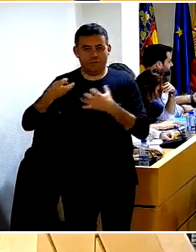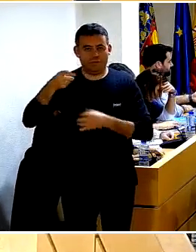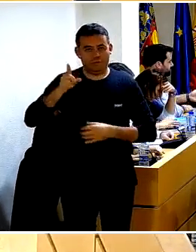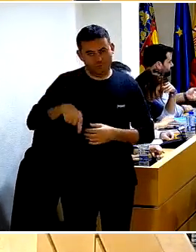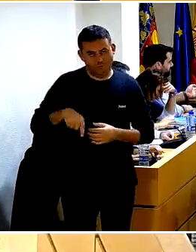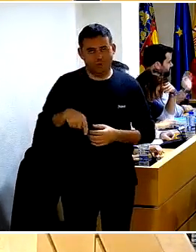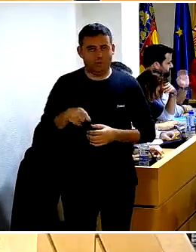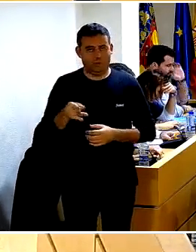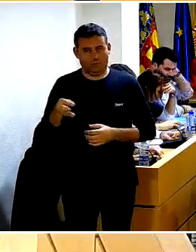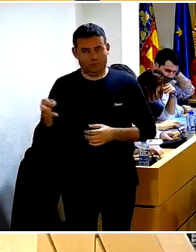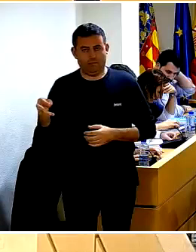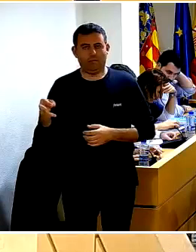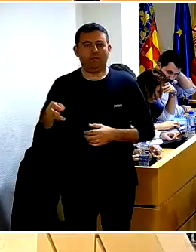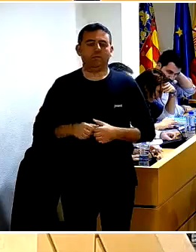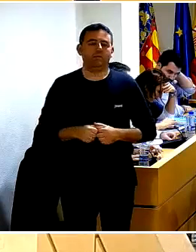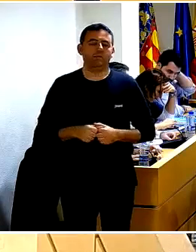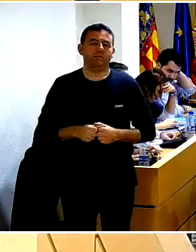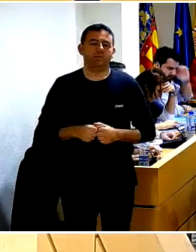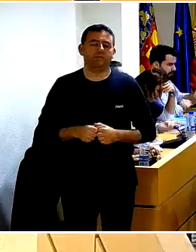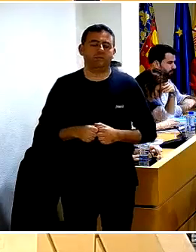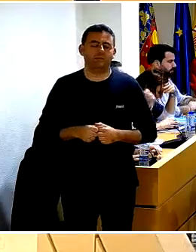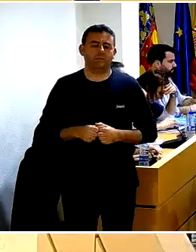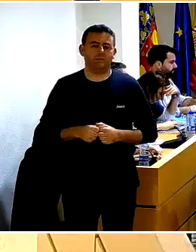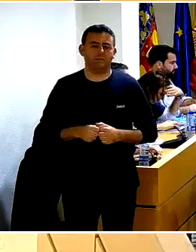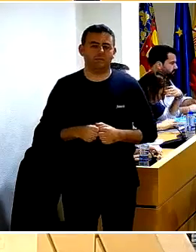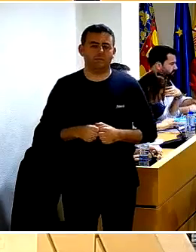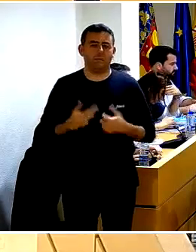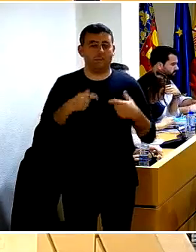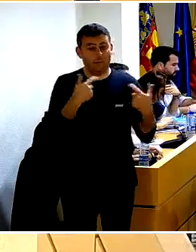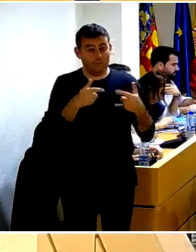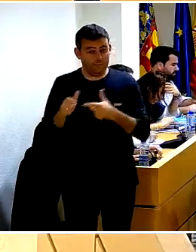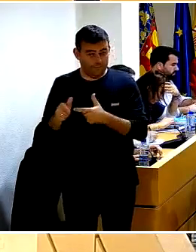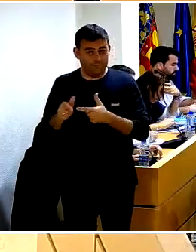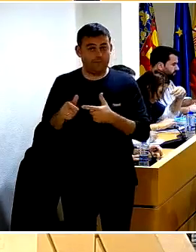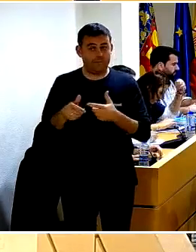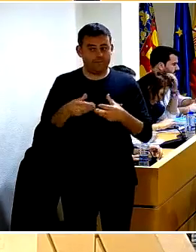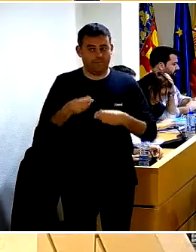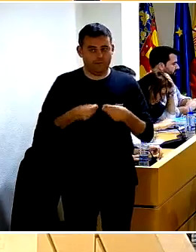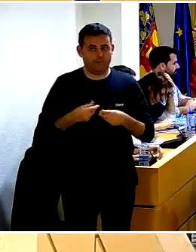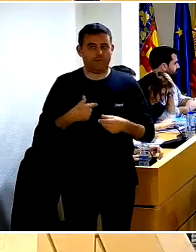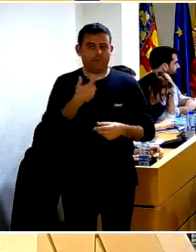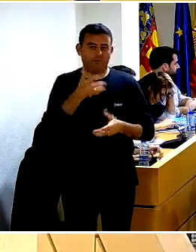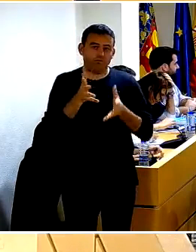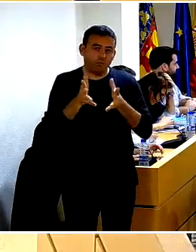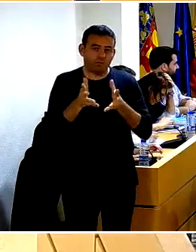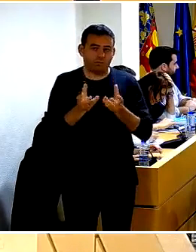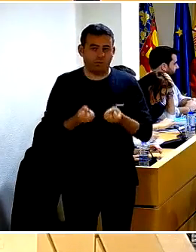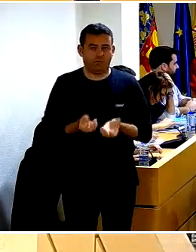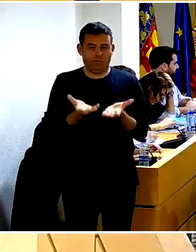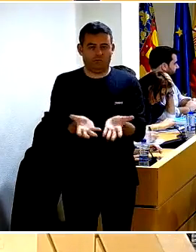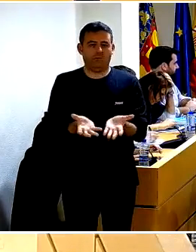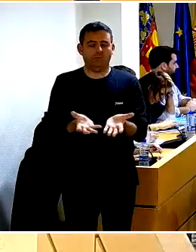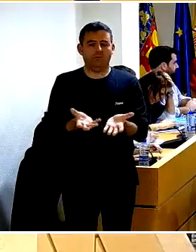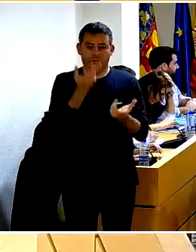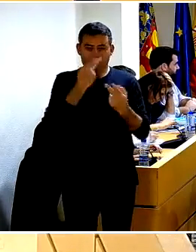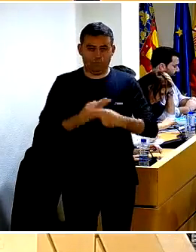15.900.294,73 €. Segon és aprovar inicialment les bases d'execució, segons apareixen redactades en la proposta formulada, exposar al públic en